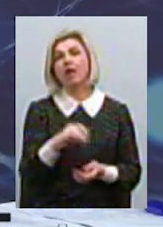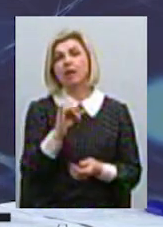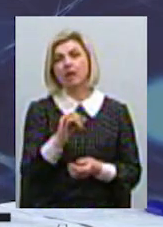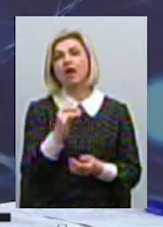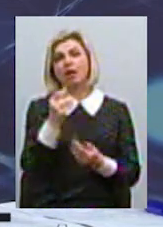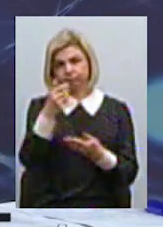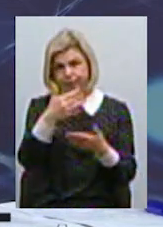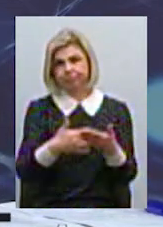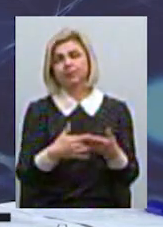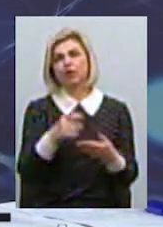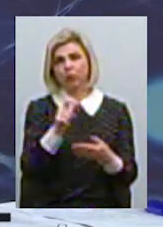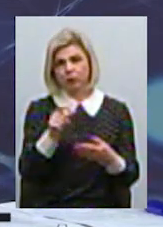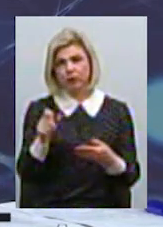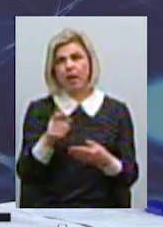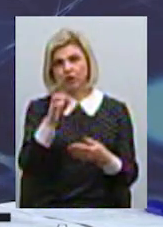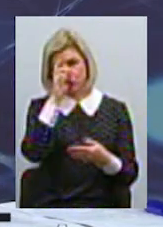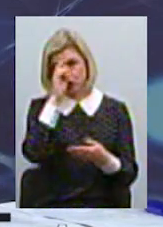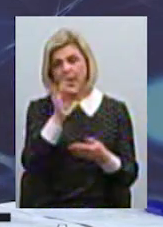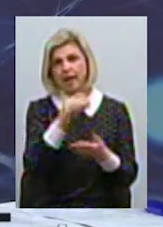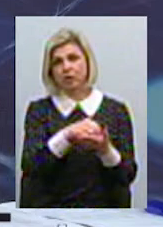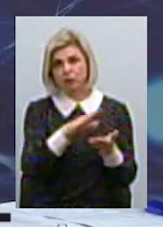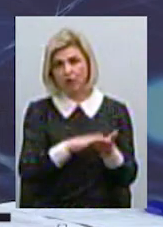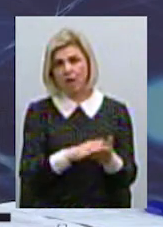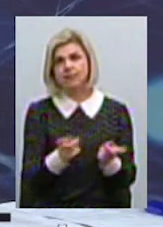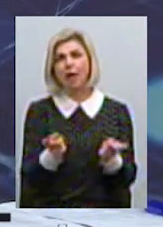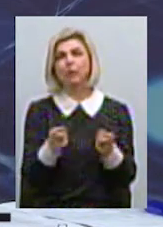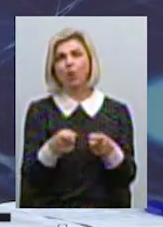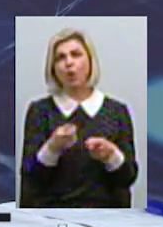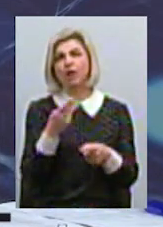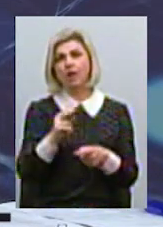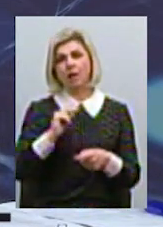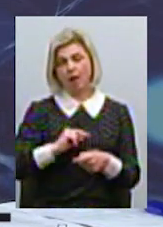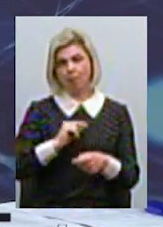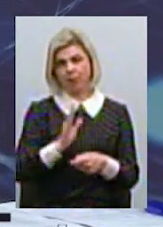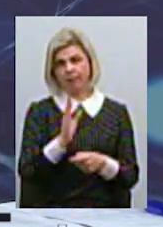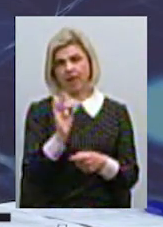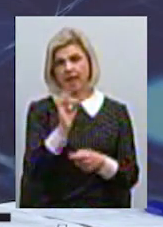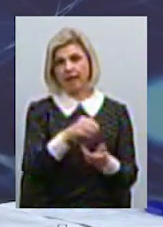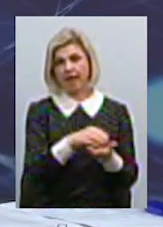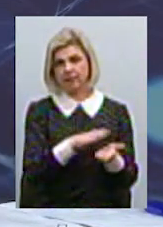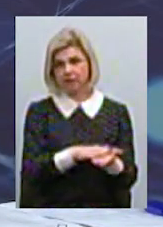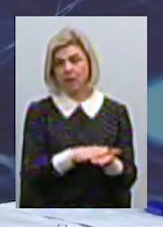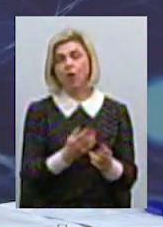реєстраторів заблоковані для роботи в реєстрах. Тому є